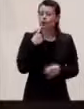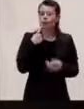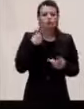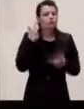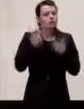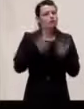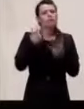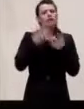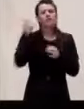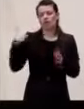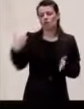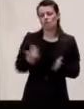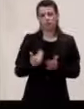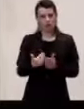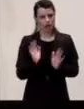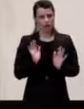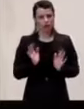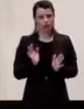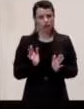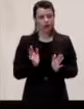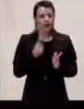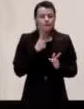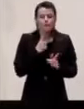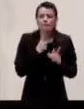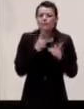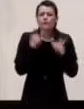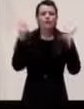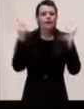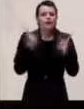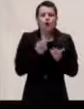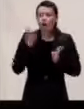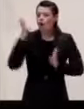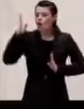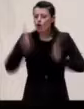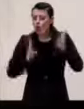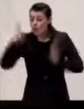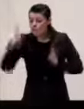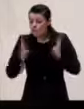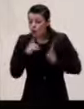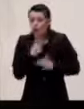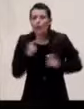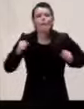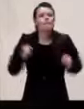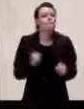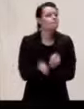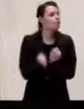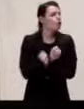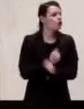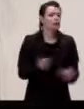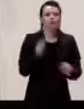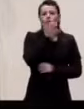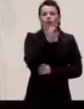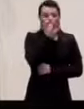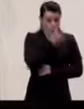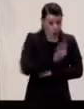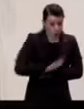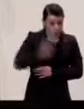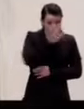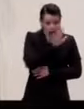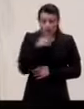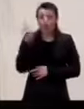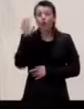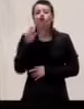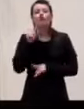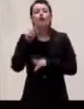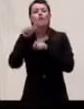è assolutamente impossibile fare un paragone su ciò che è successo in Regione Lombardia, ciò che è successo in Regione